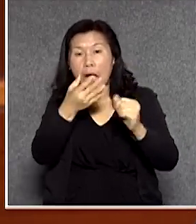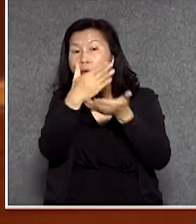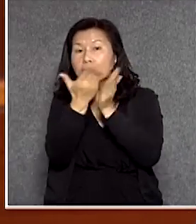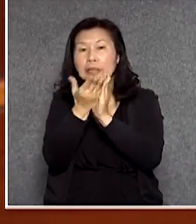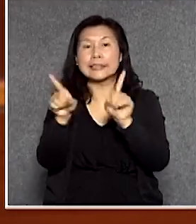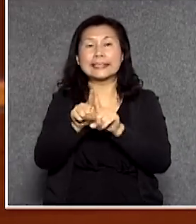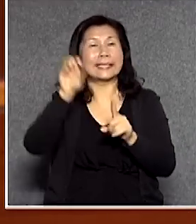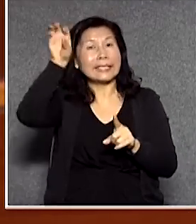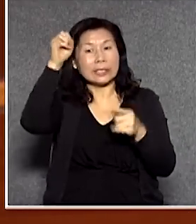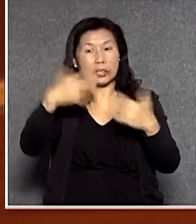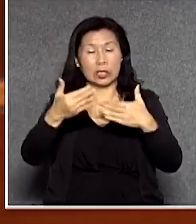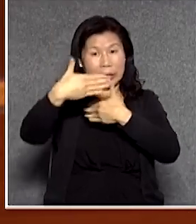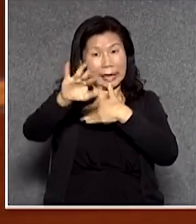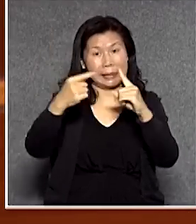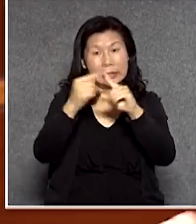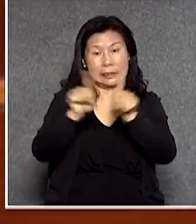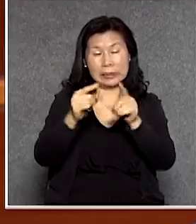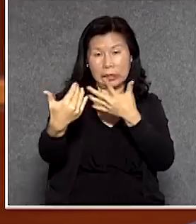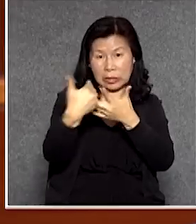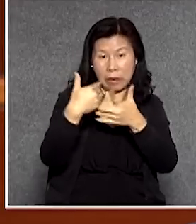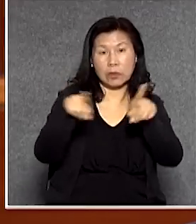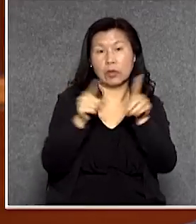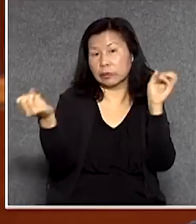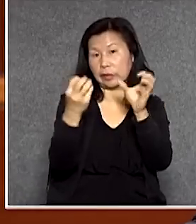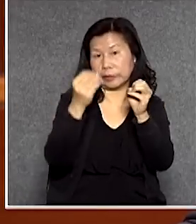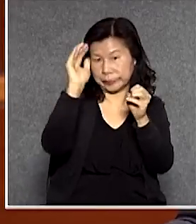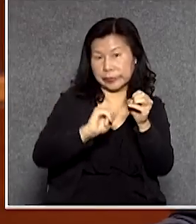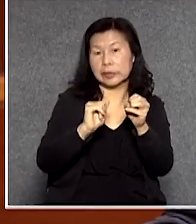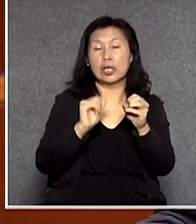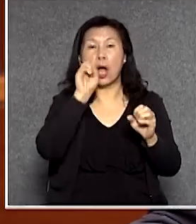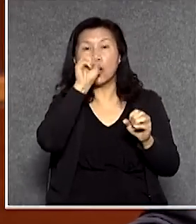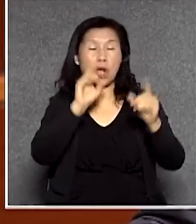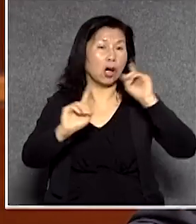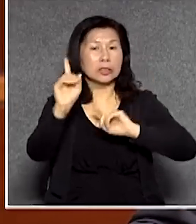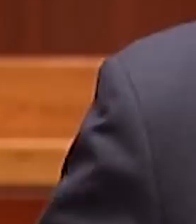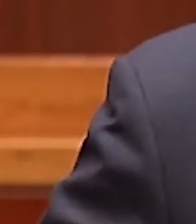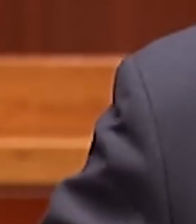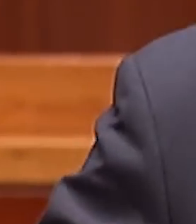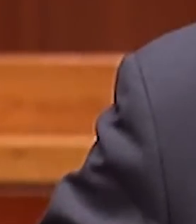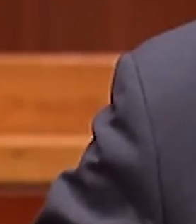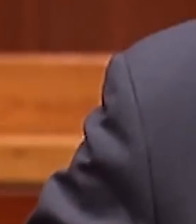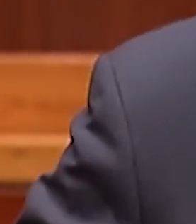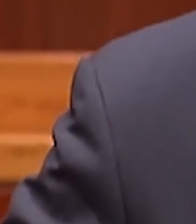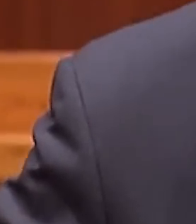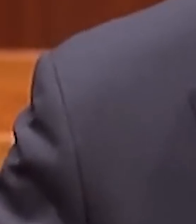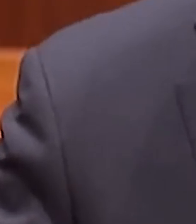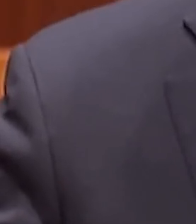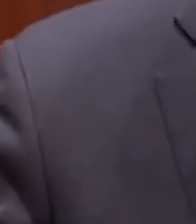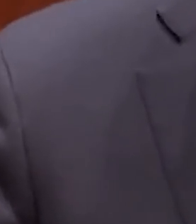主張，其他人都可以參與討論，這個是言論自由的精髓，這個是言論